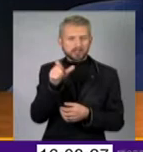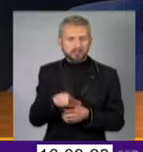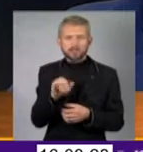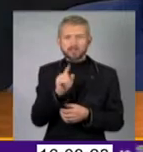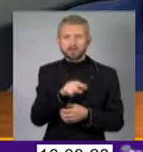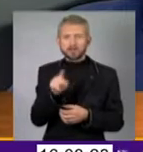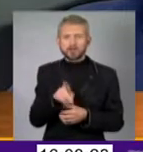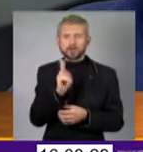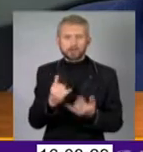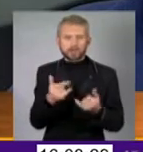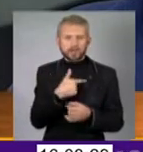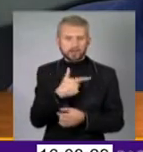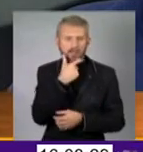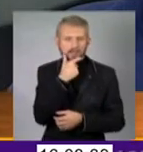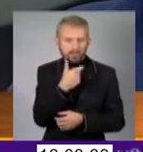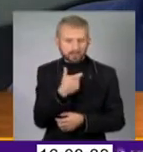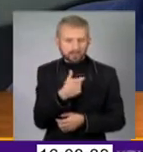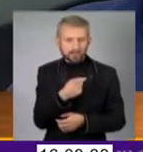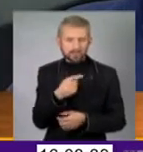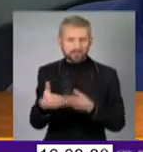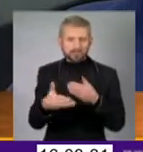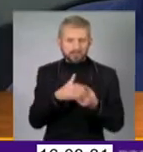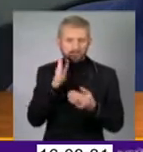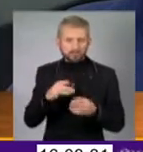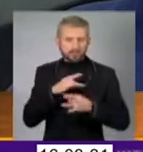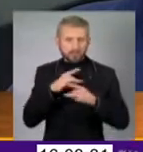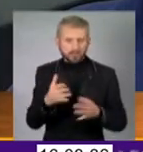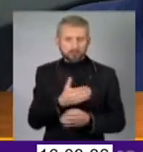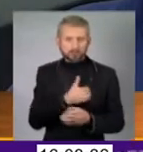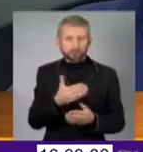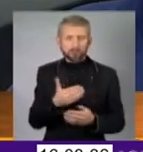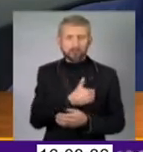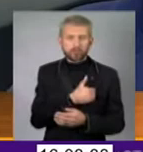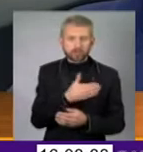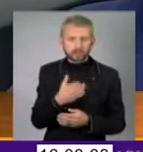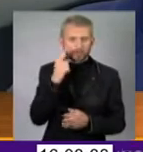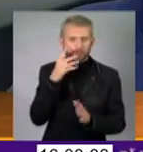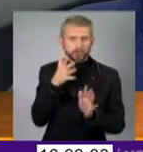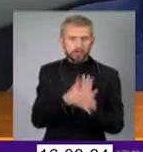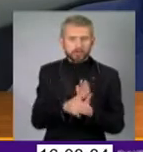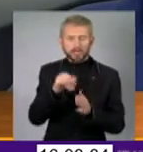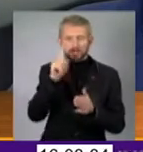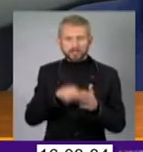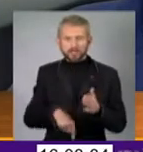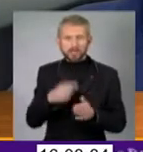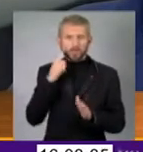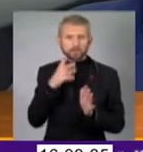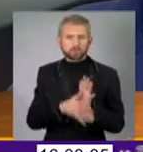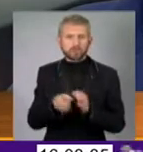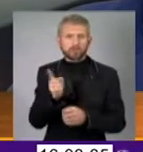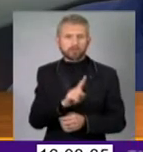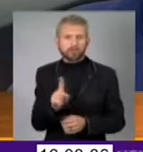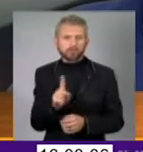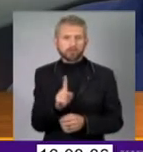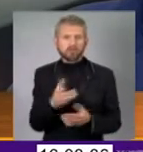тих людей, які зараз нас дивляться, з прийдешніми святами. Хочу побажати розуміння і віри, розуміння того,